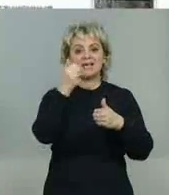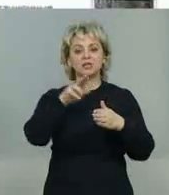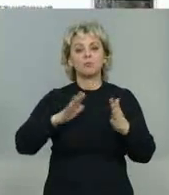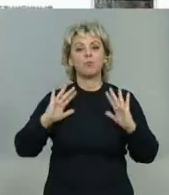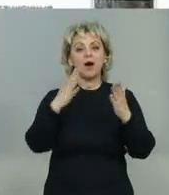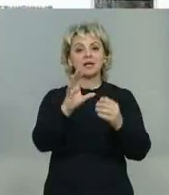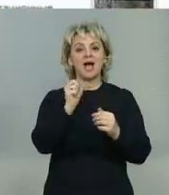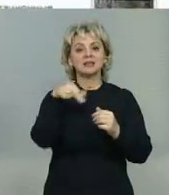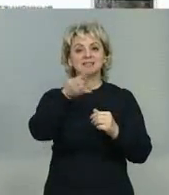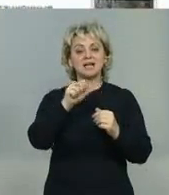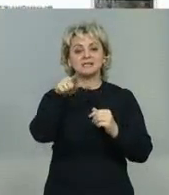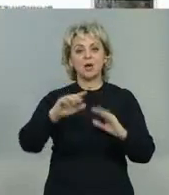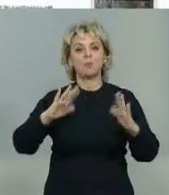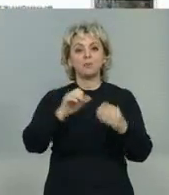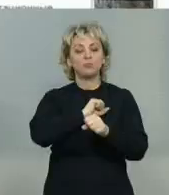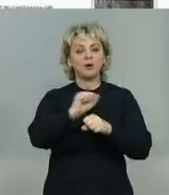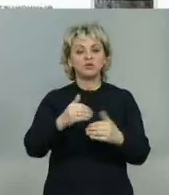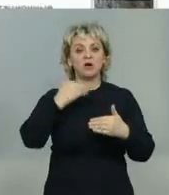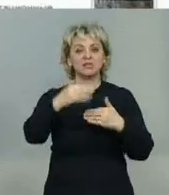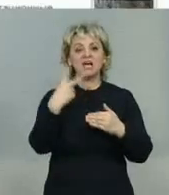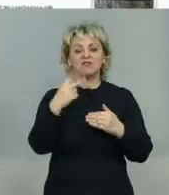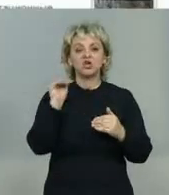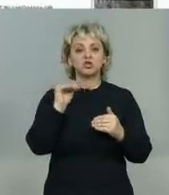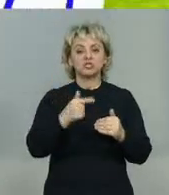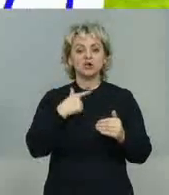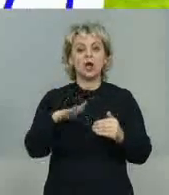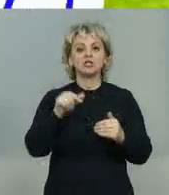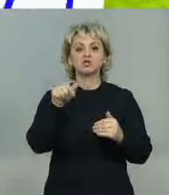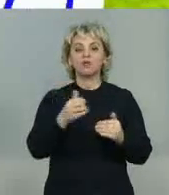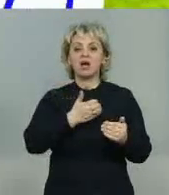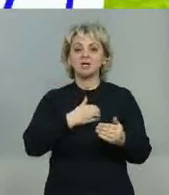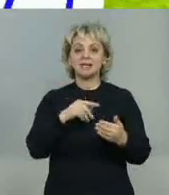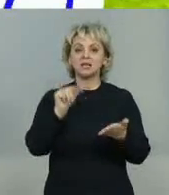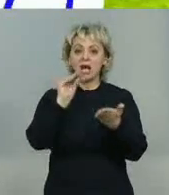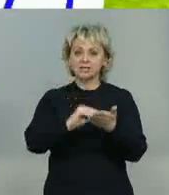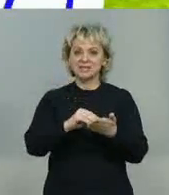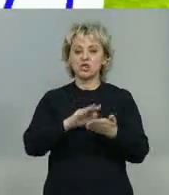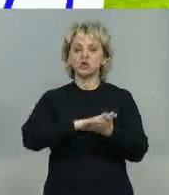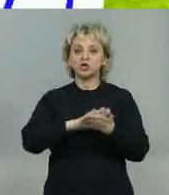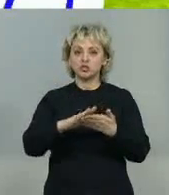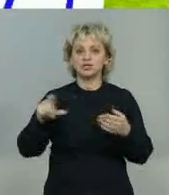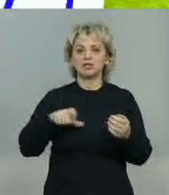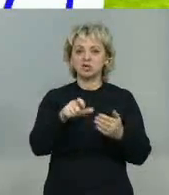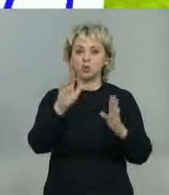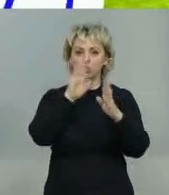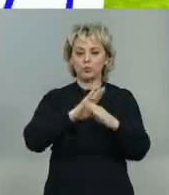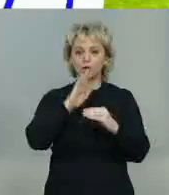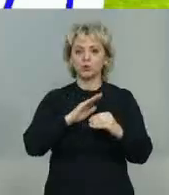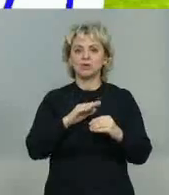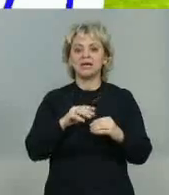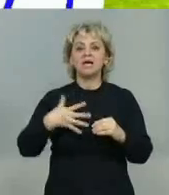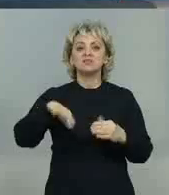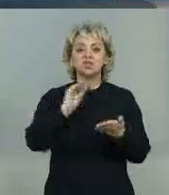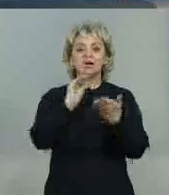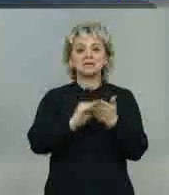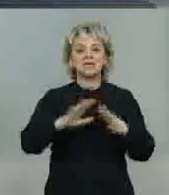А вот в Аксайском сквере, победившем с отрывом в 2000 голосов, хотят акцентироваться на чисто донскую природу. Сделали